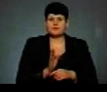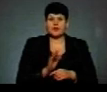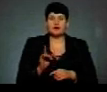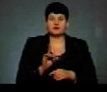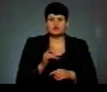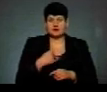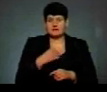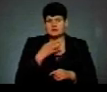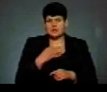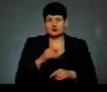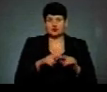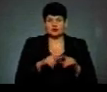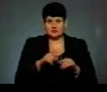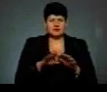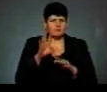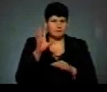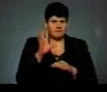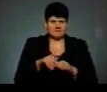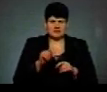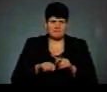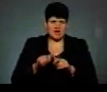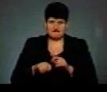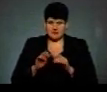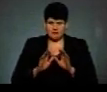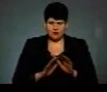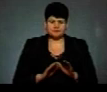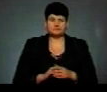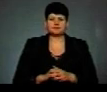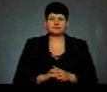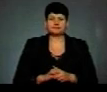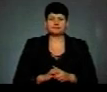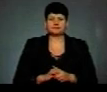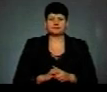нам скаже родина, ми всі версії обов'язково перевіримо. Є